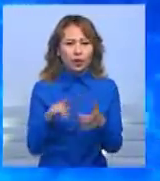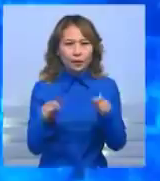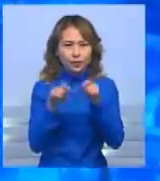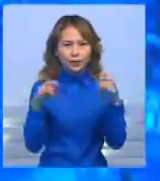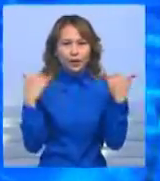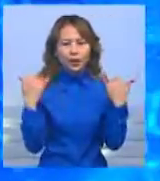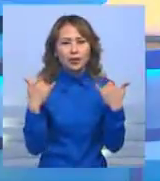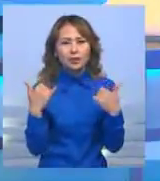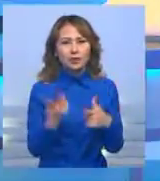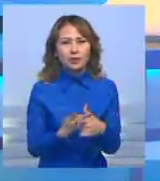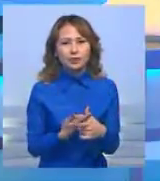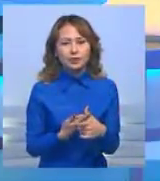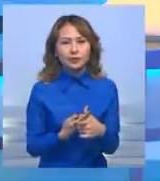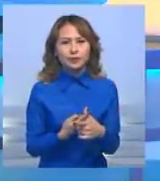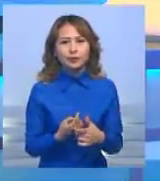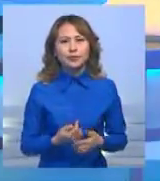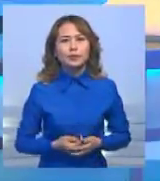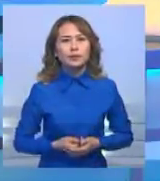орталық ашылды.